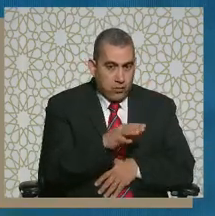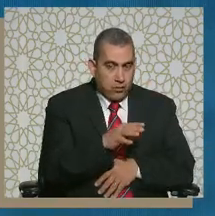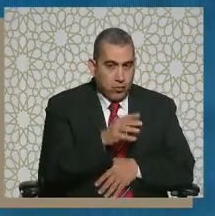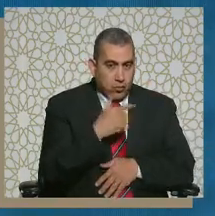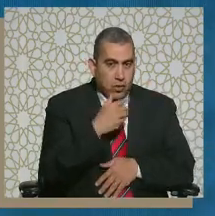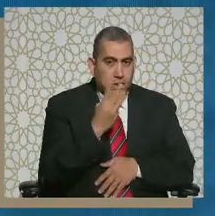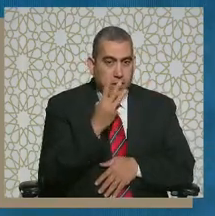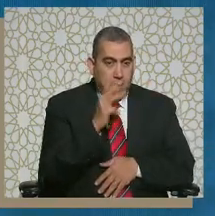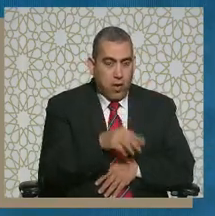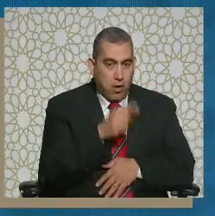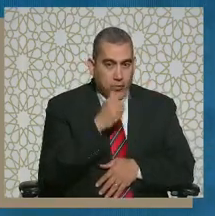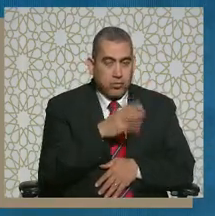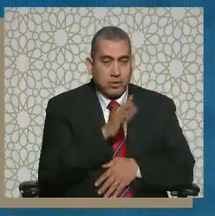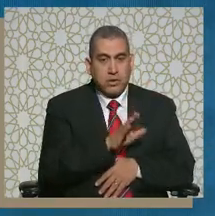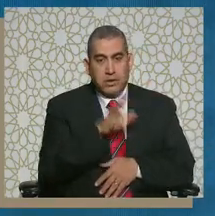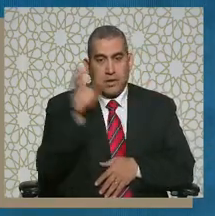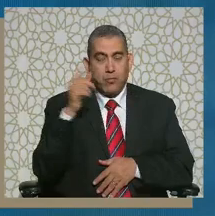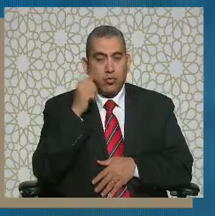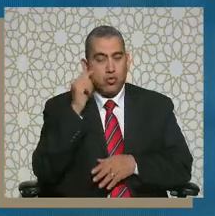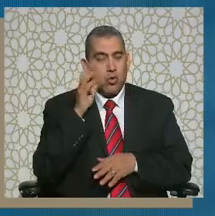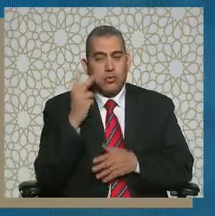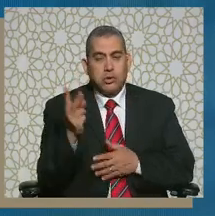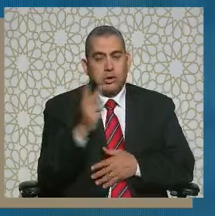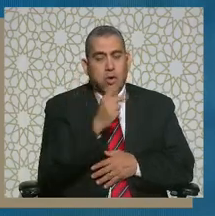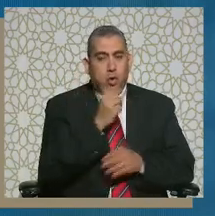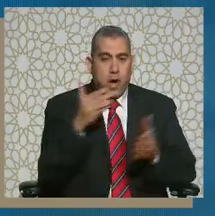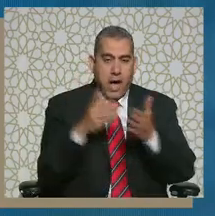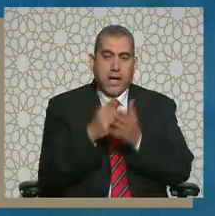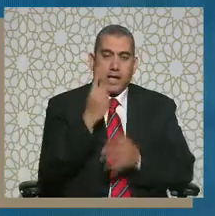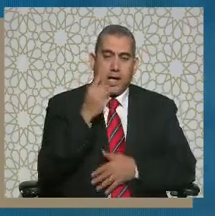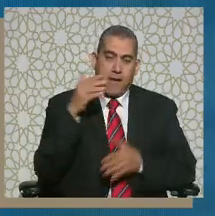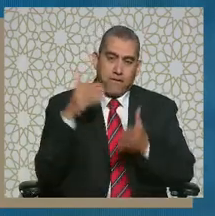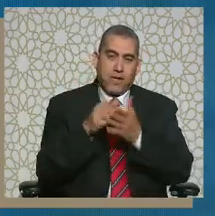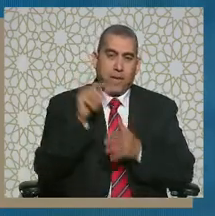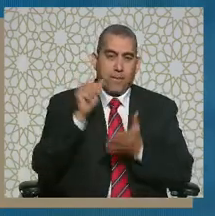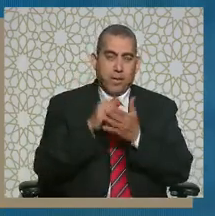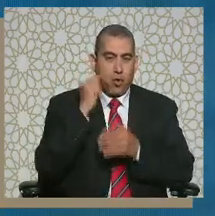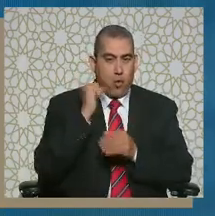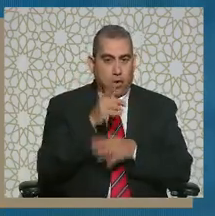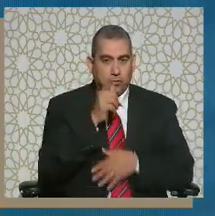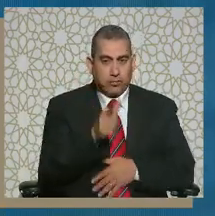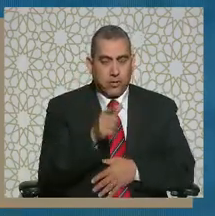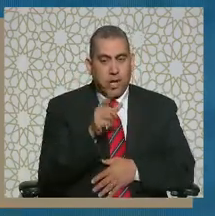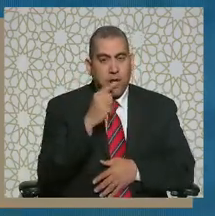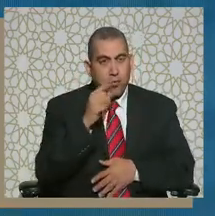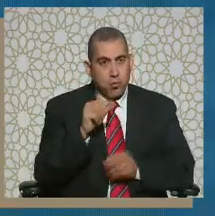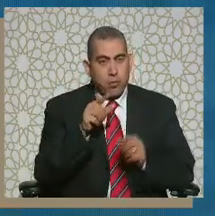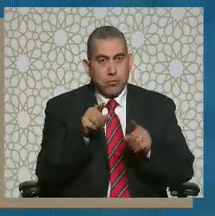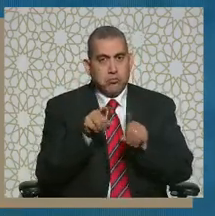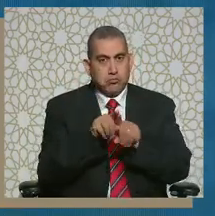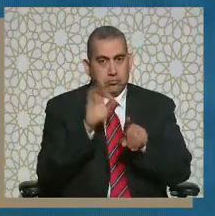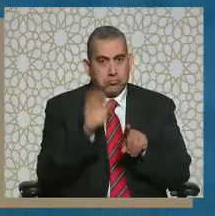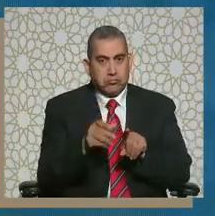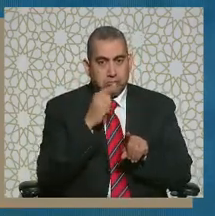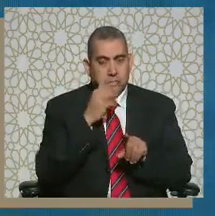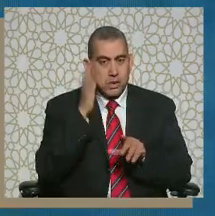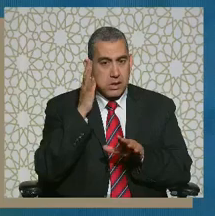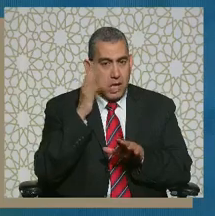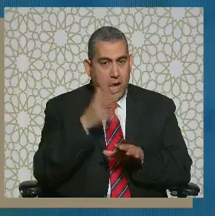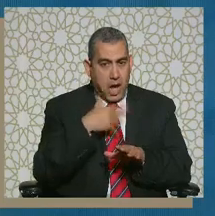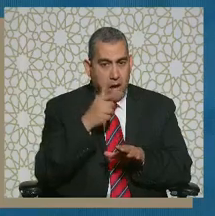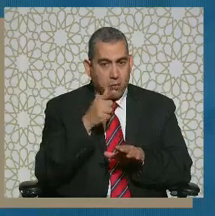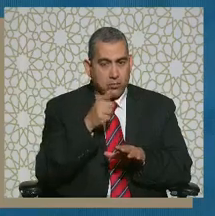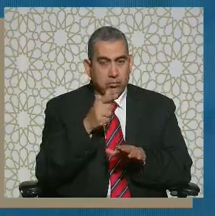وتر ثم بعد ذلك تصلي ما شئت وتختم ركعات بالوتر في النهايه ده افضل طريق للصلاه